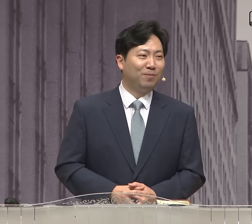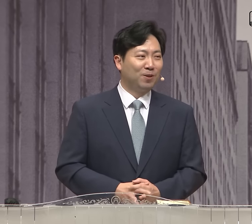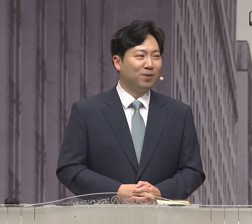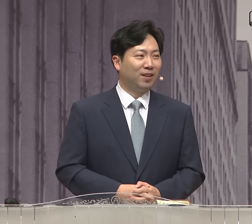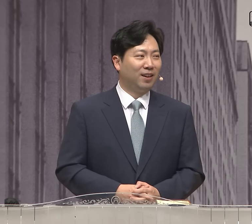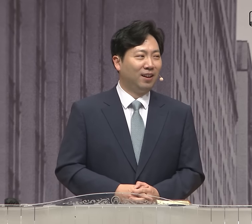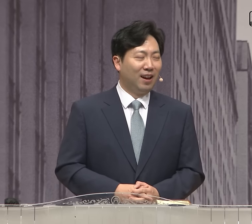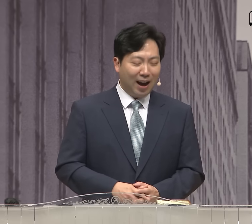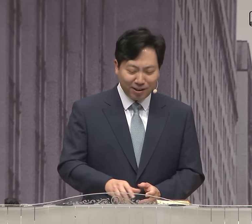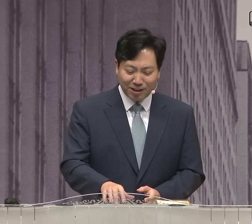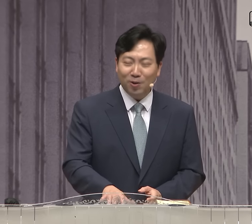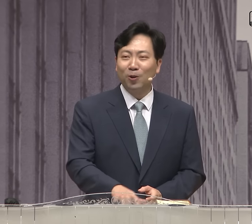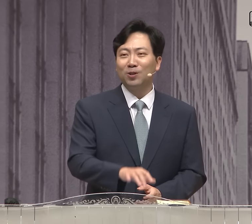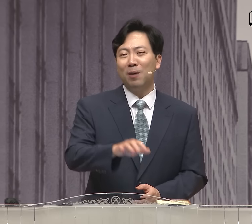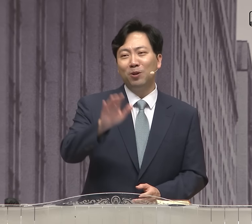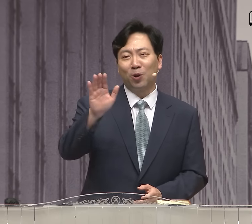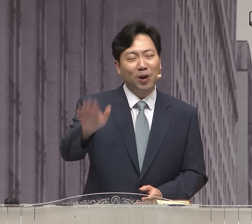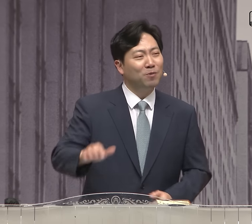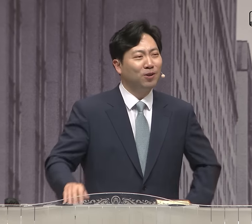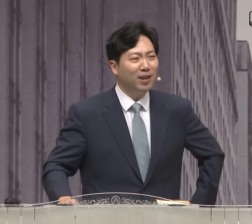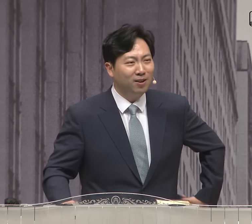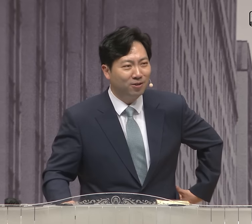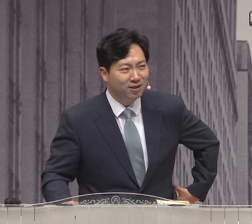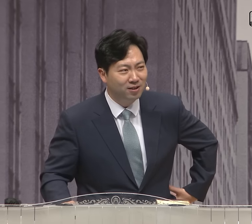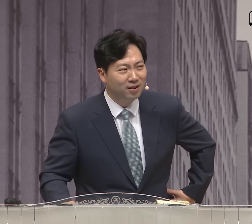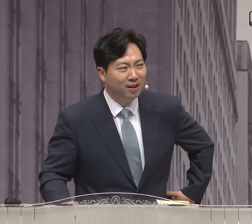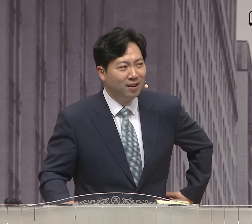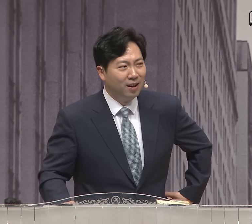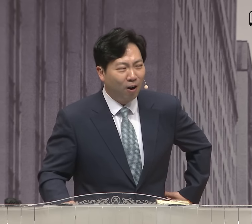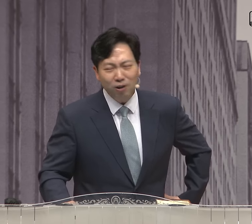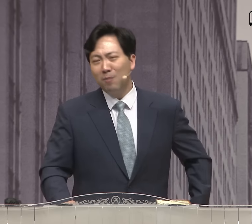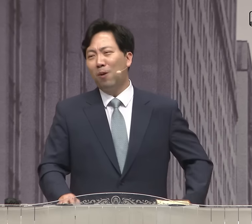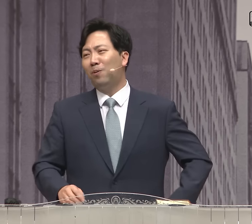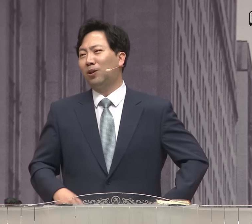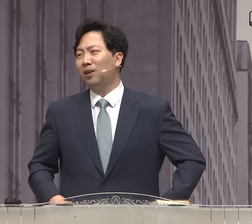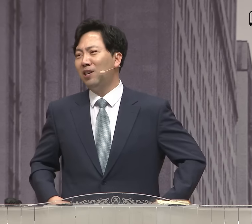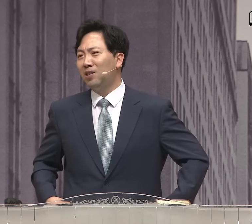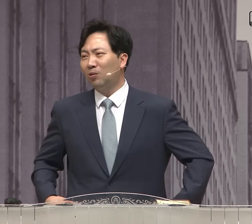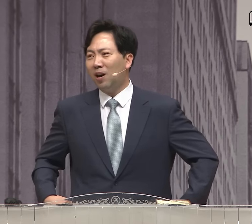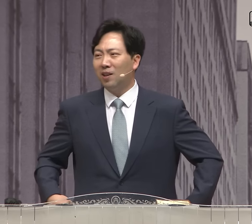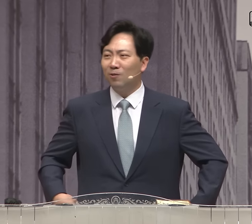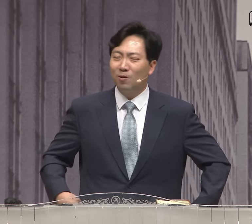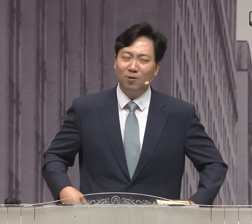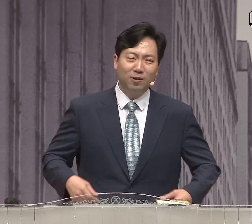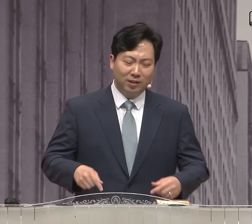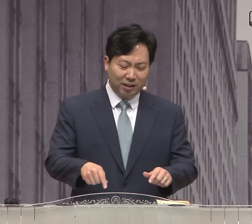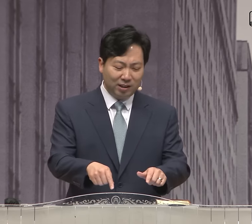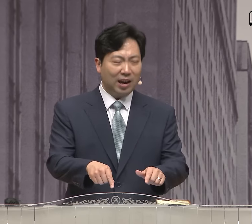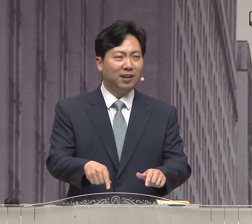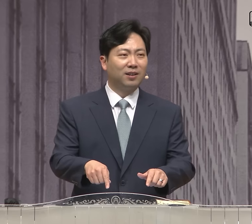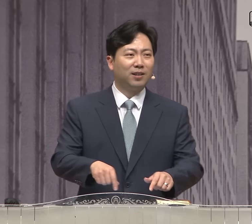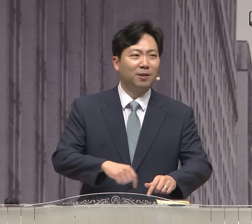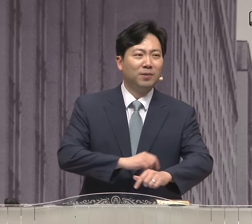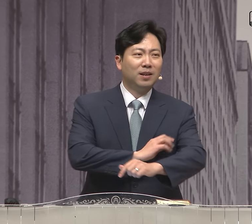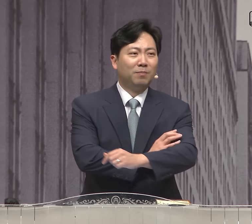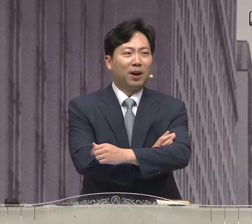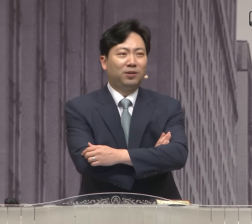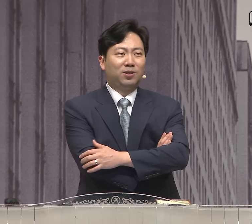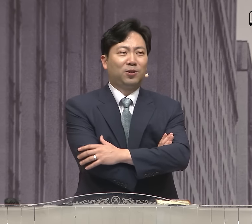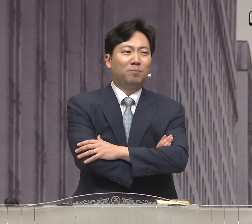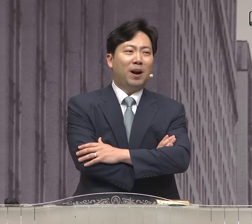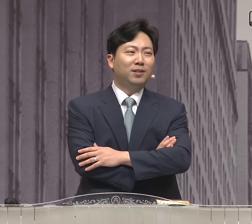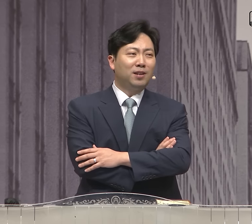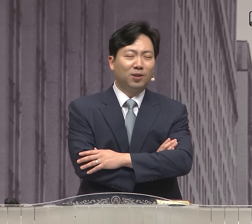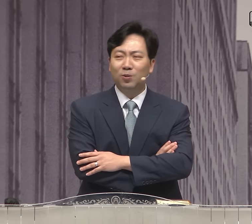같은 사람들입니다. 아예 그냥 거기서 한번 절하면 끝날 거를 헐게 뻣뻣하게 인사도 안 하고 이 아까 그 사람